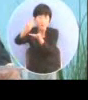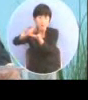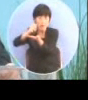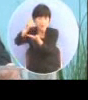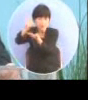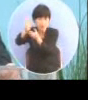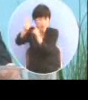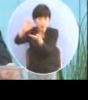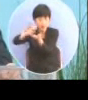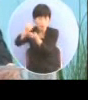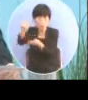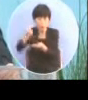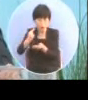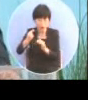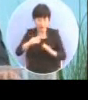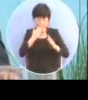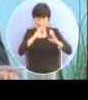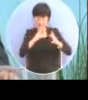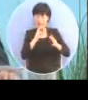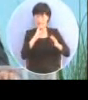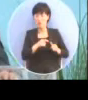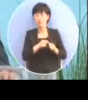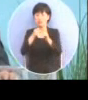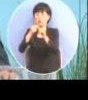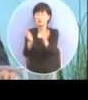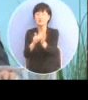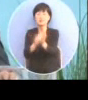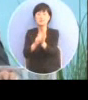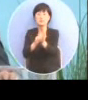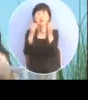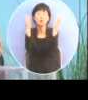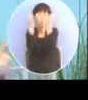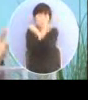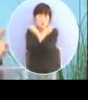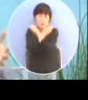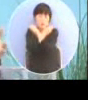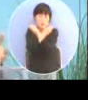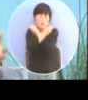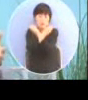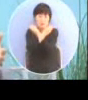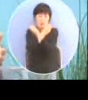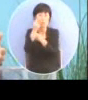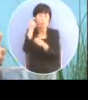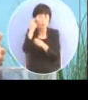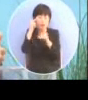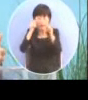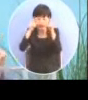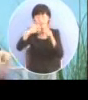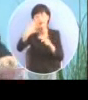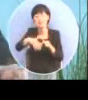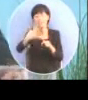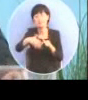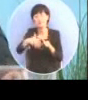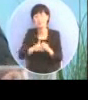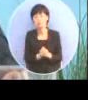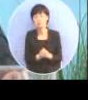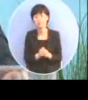Còn Đấng Messi đến, đó là một vị vua có sức lực để cứu đất nước của họ ra khỏi thuộc địa. Bởi vì họ không hiểu những điều đó,